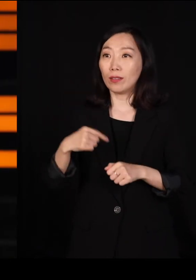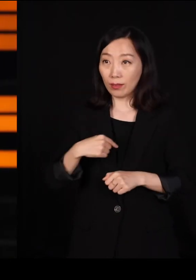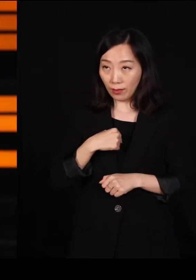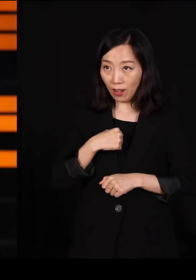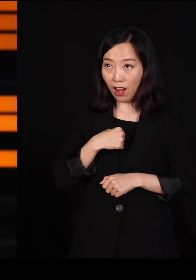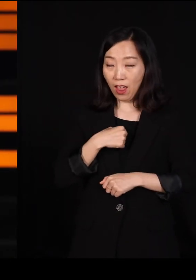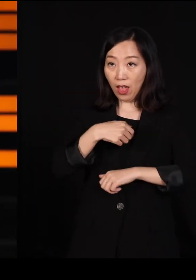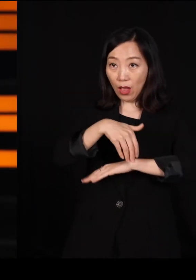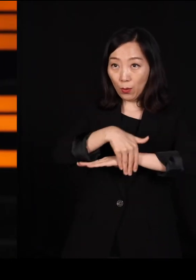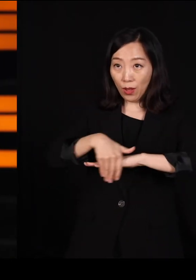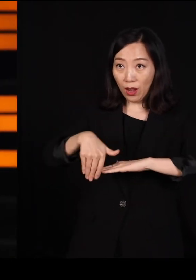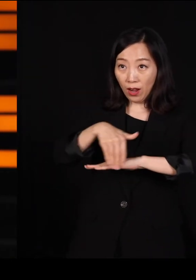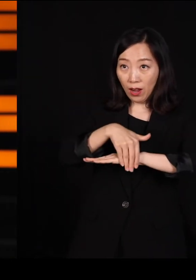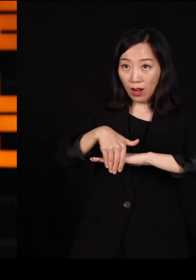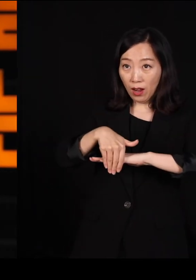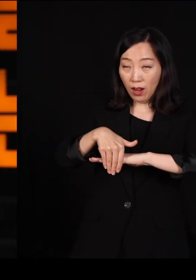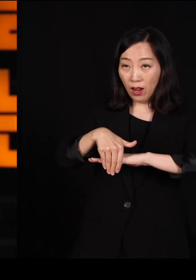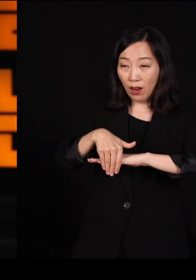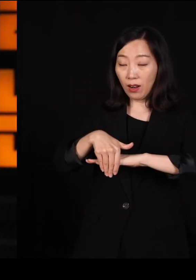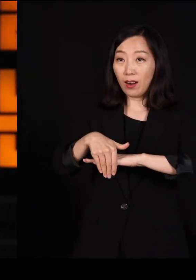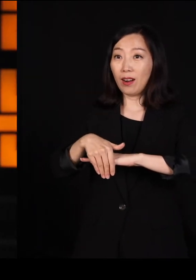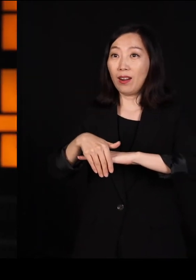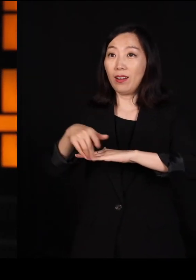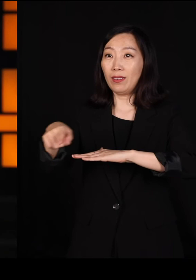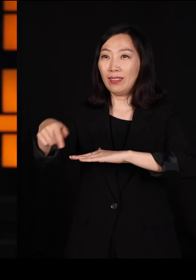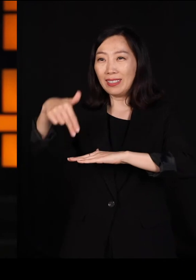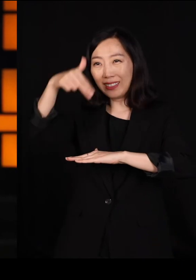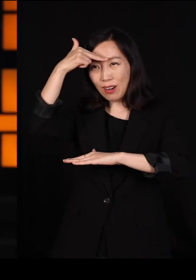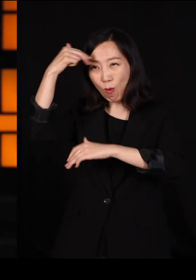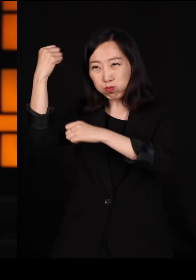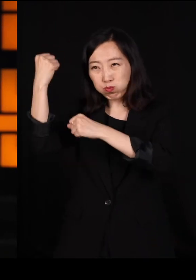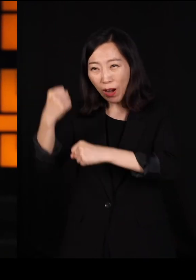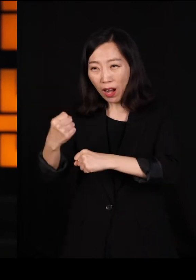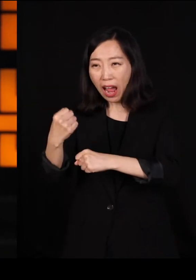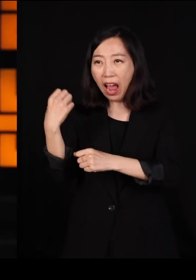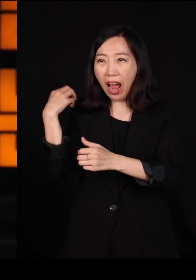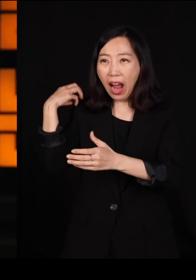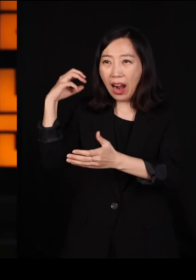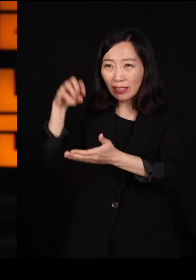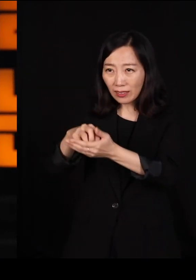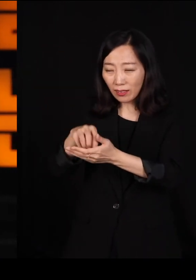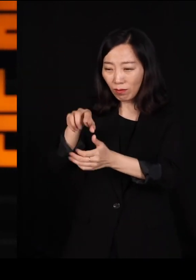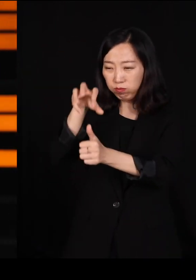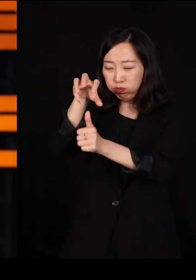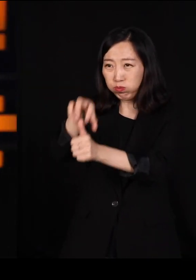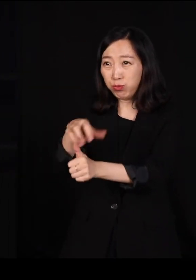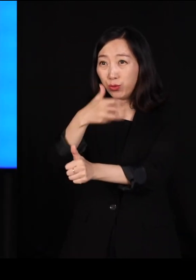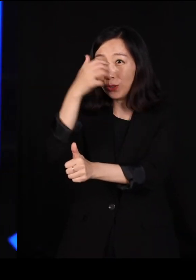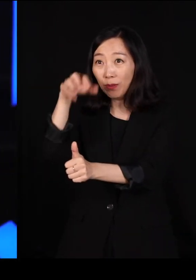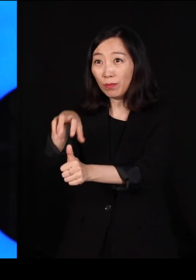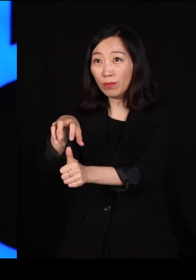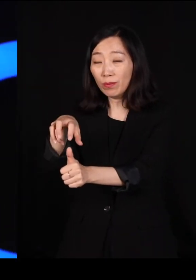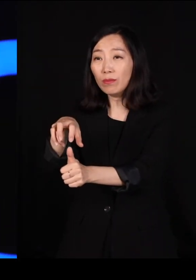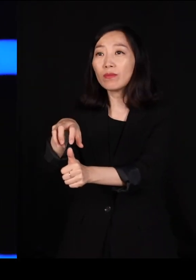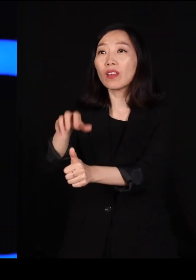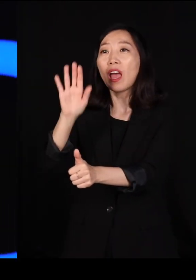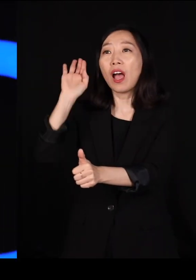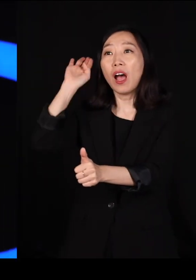플랜, 본인이 갖고 있는 그런 기장이 되는 것 같은 그런 것들을 갖고 있어도 나중에